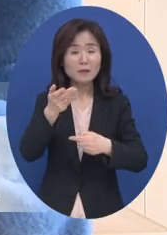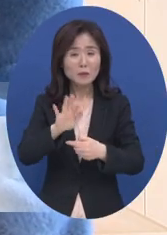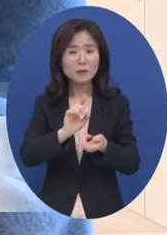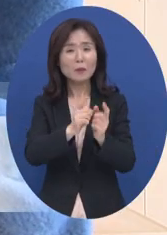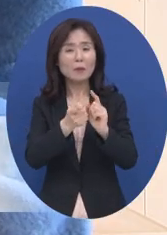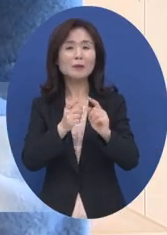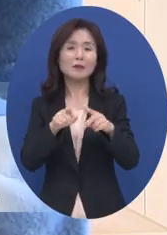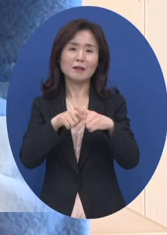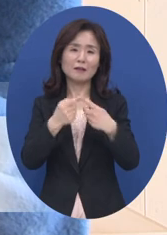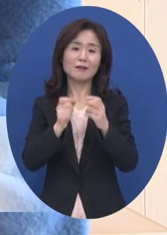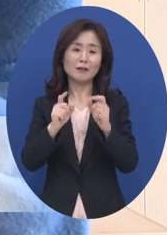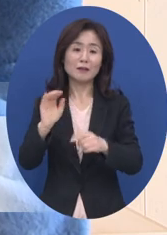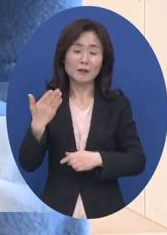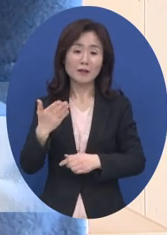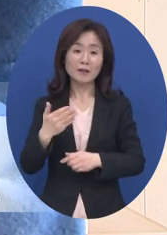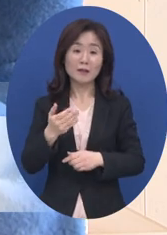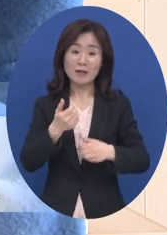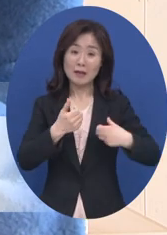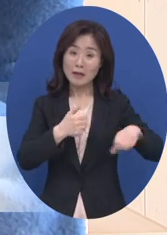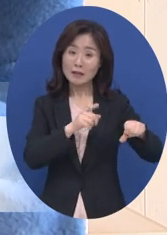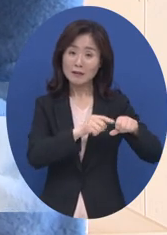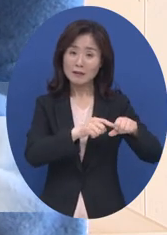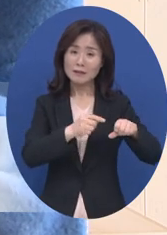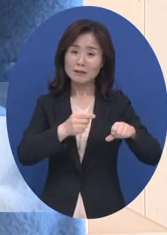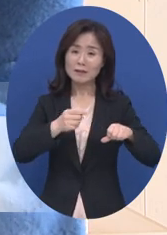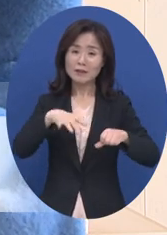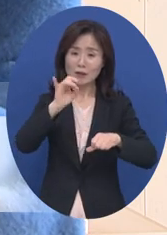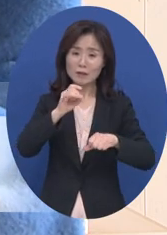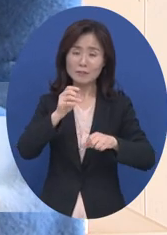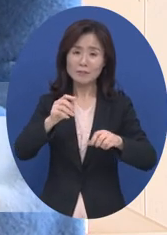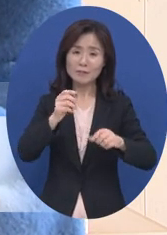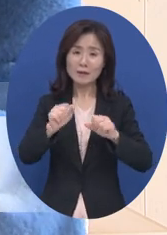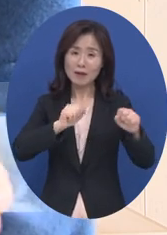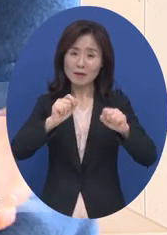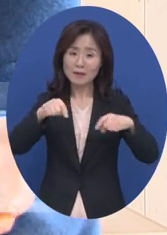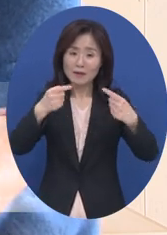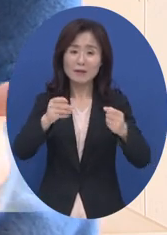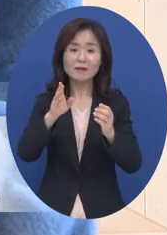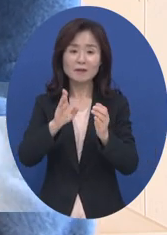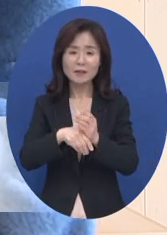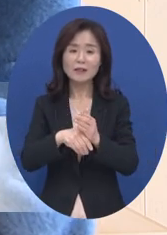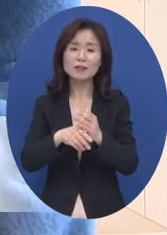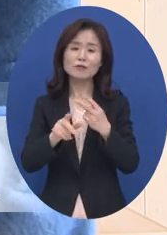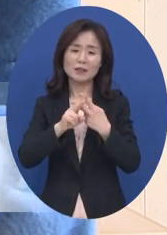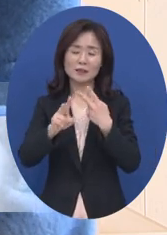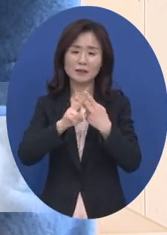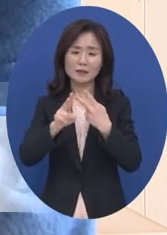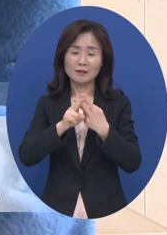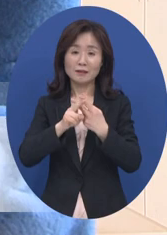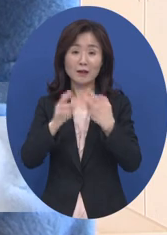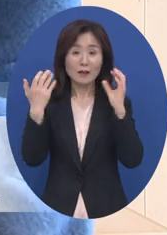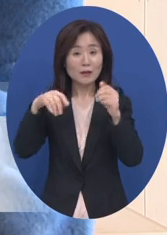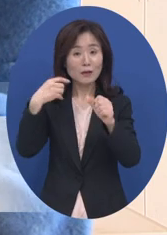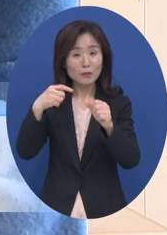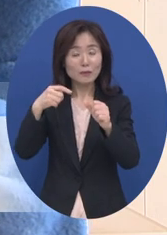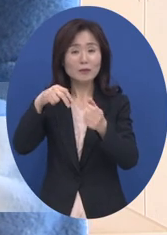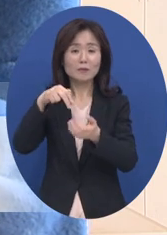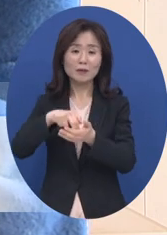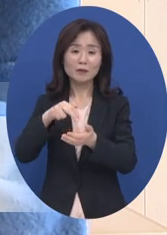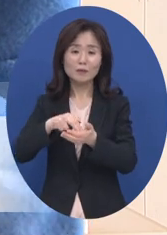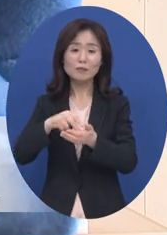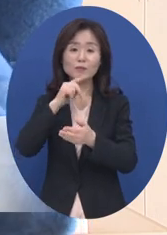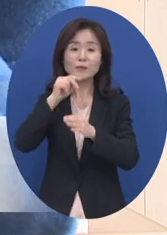이제 칭하게 2학년 이어 썼고 아이들 교육에도 어 예 북한이탈주민의 대한 그런 생각도